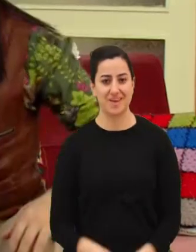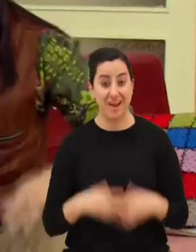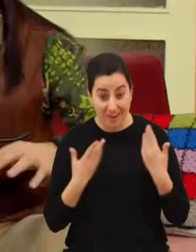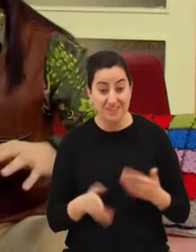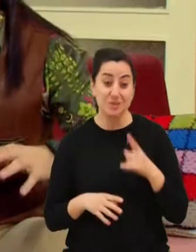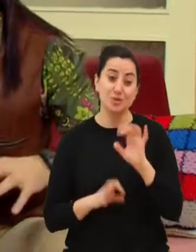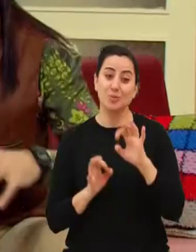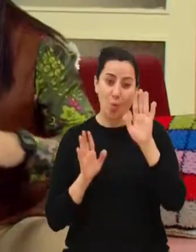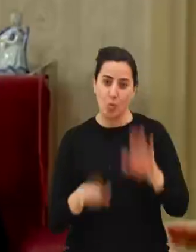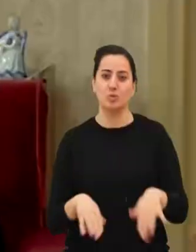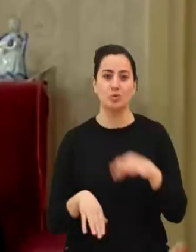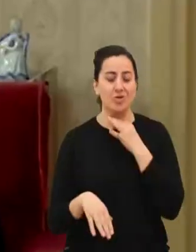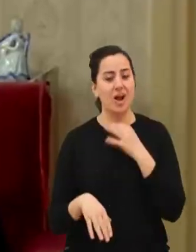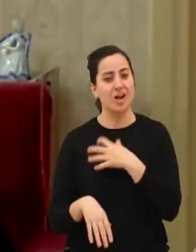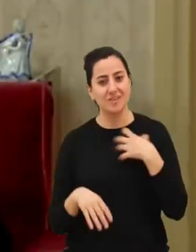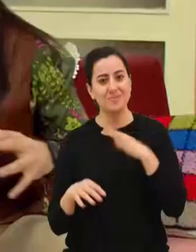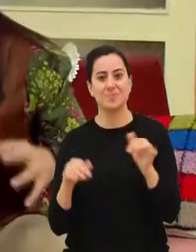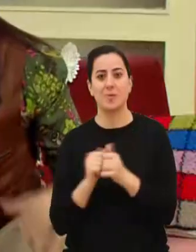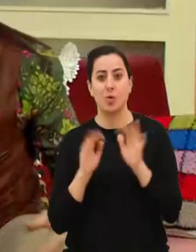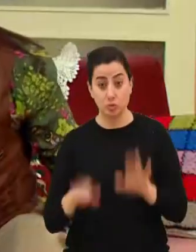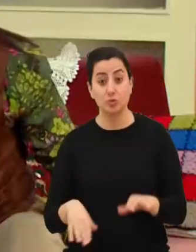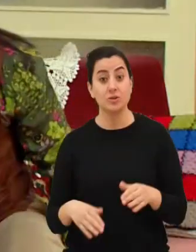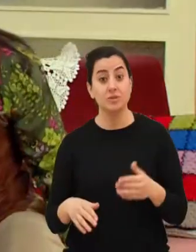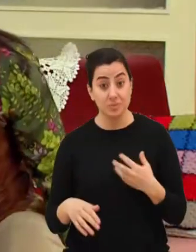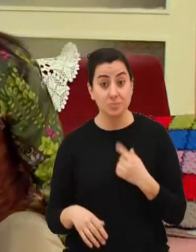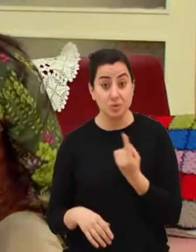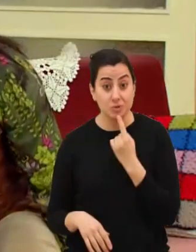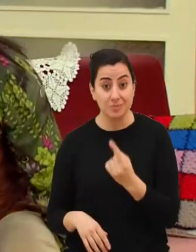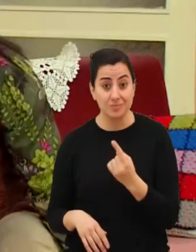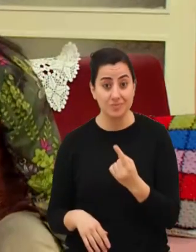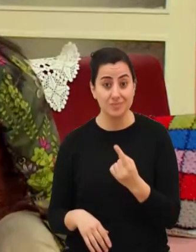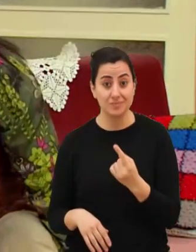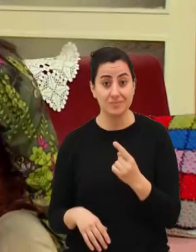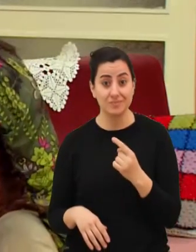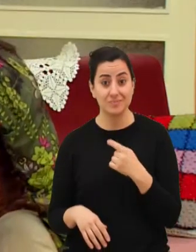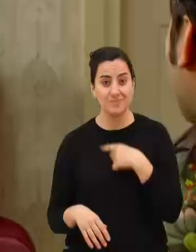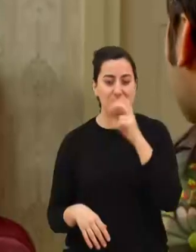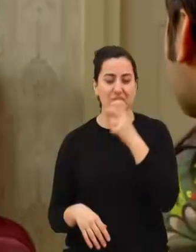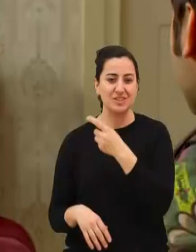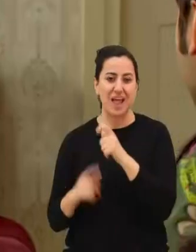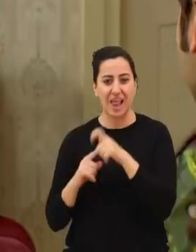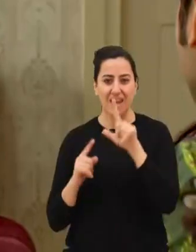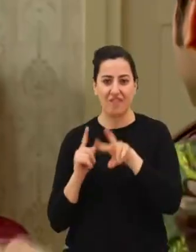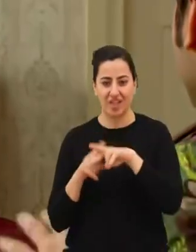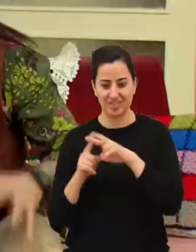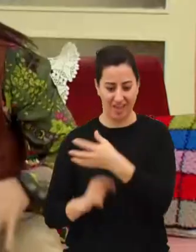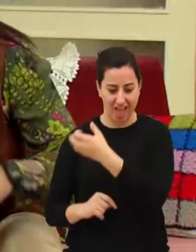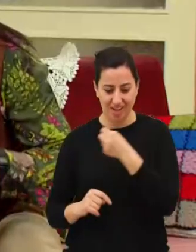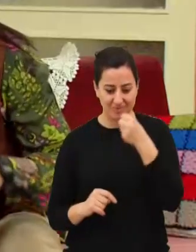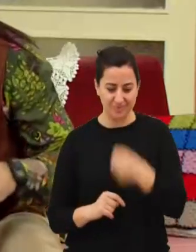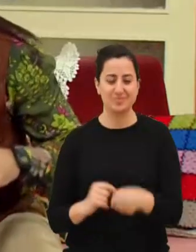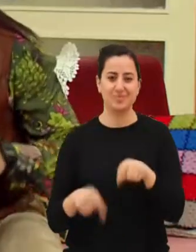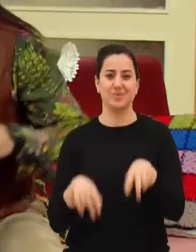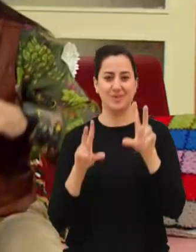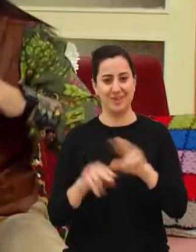Evet ya, burada kal ya Fatih ana, bizimle kal. Hatta bir şey söyleyeyim mi? Mavişimi de al, Elvan'ı da al. Buraya gel,